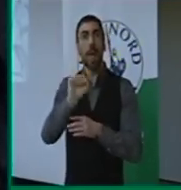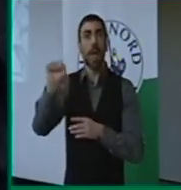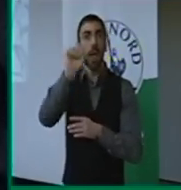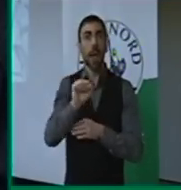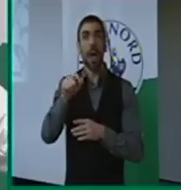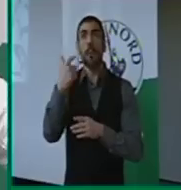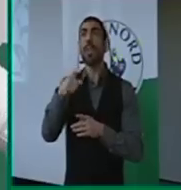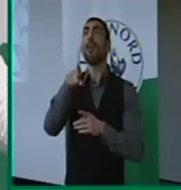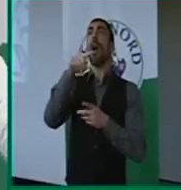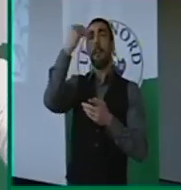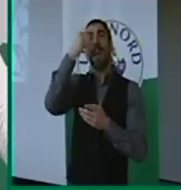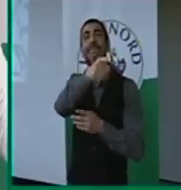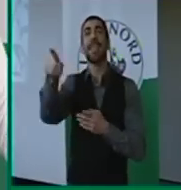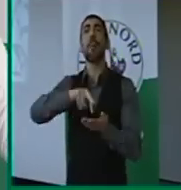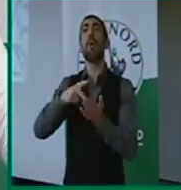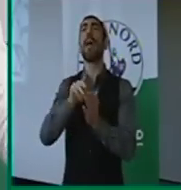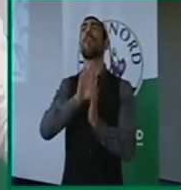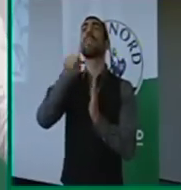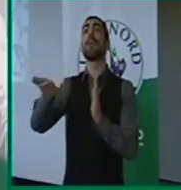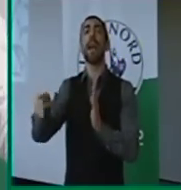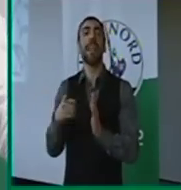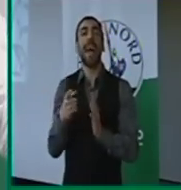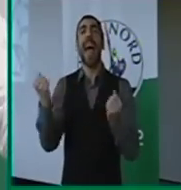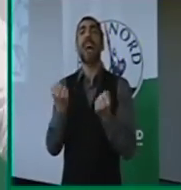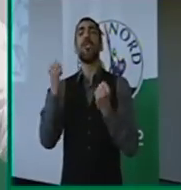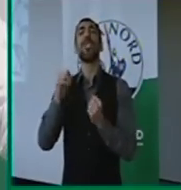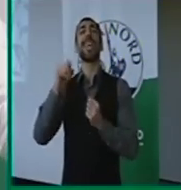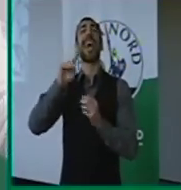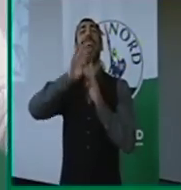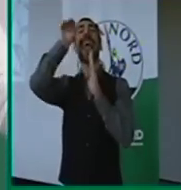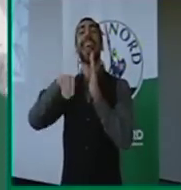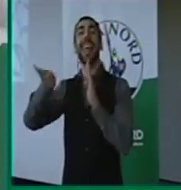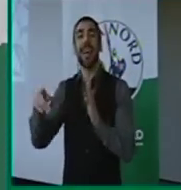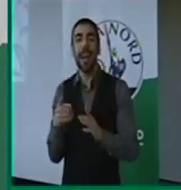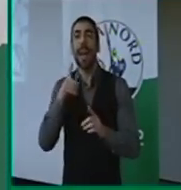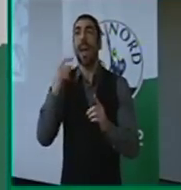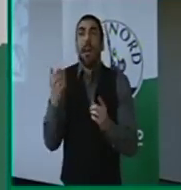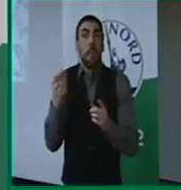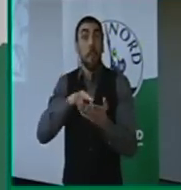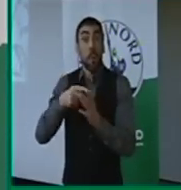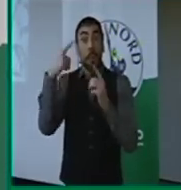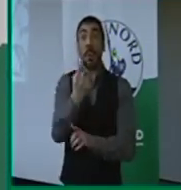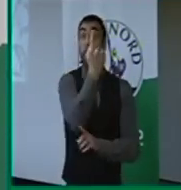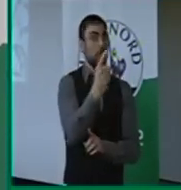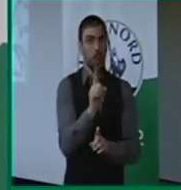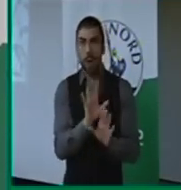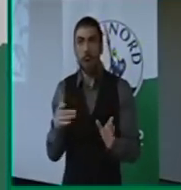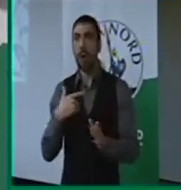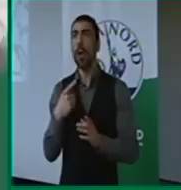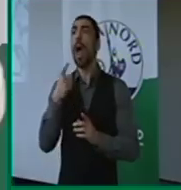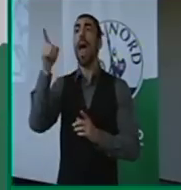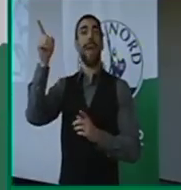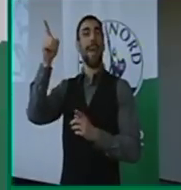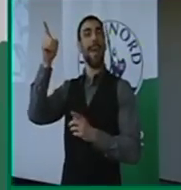suo problema sia lo Spread siano le Agenzie di Rating sia lo 01 ma un un premier che dice è